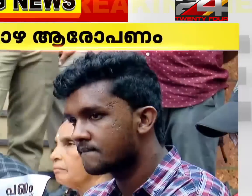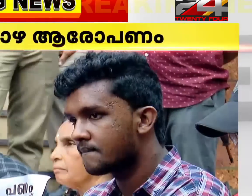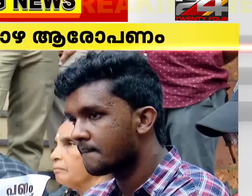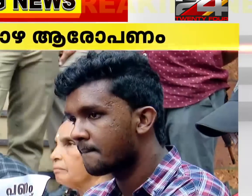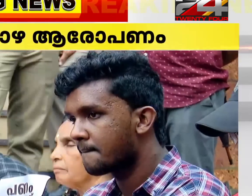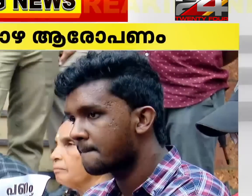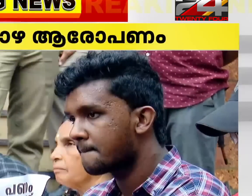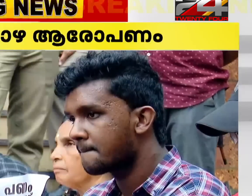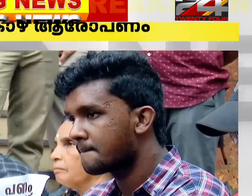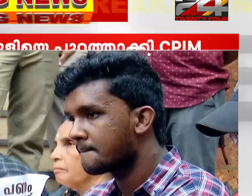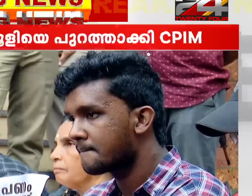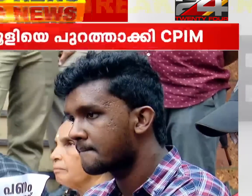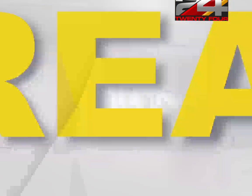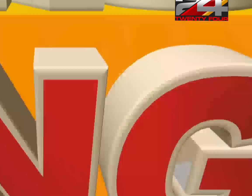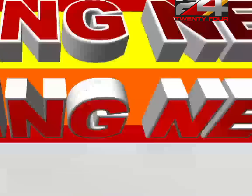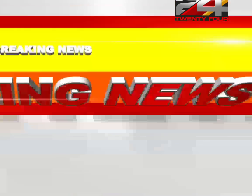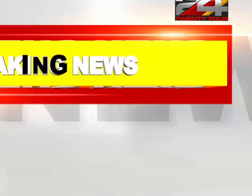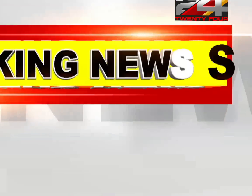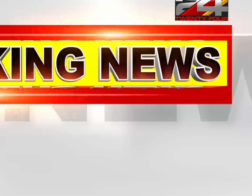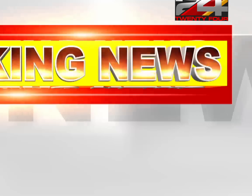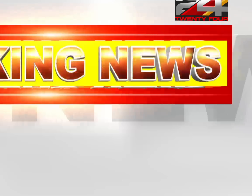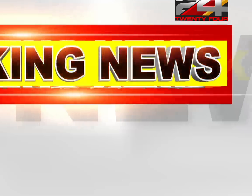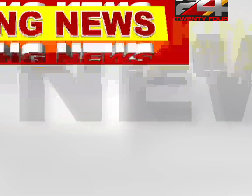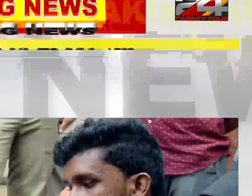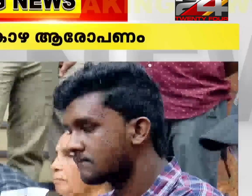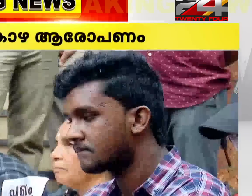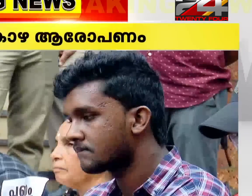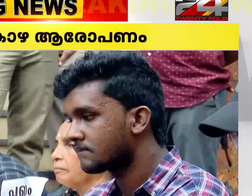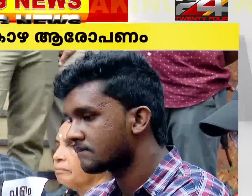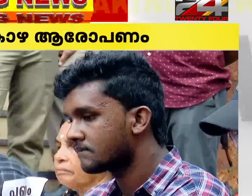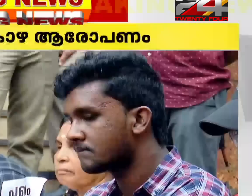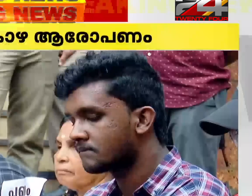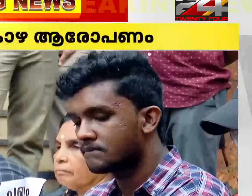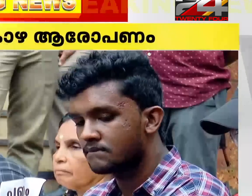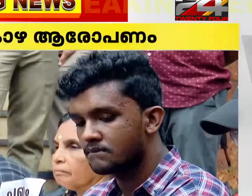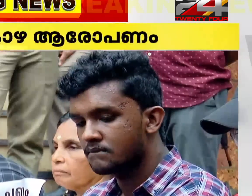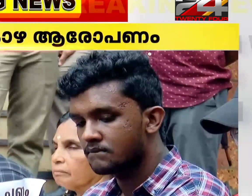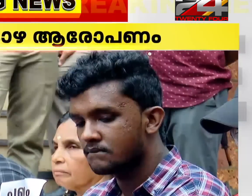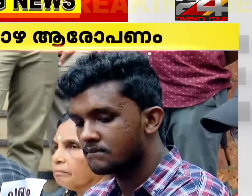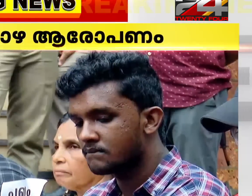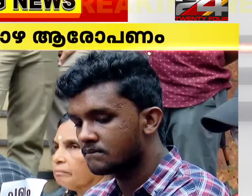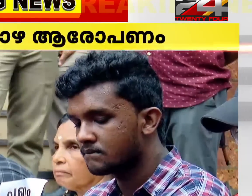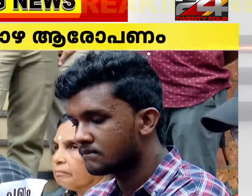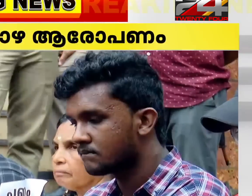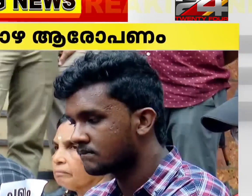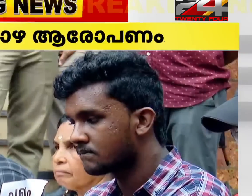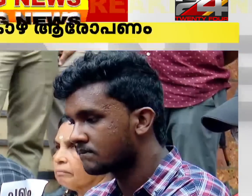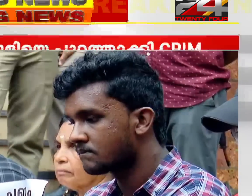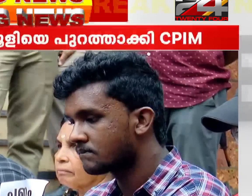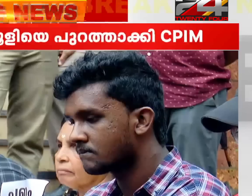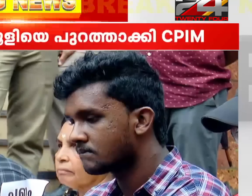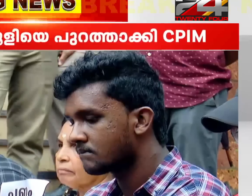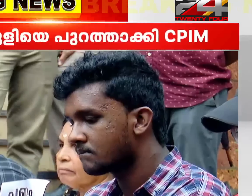CPM-ന്റെ കോഴിക്കോട് ജില്ലാ സെക്രട്ടറി P. മോഹനൻ ഇപ്പോൾ പ്രതികരിക്കുകയായിരുന്നു. മാധ്യമങ്ങൾ വാർത്ത നൽകിയ പോലെയല്ല, PSC-യുമായി ബന്ധപ്പെട്ട് ഏതെങ്കിലും തരത്തിൽ അങ്ങനെ ഒരു